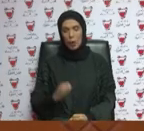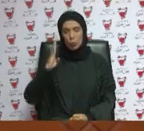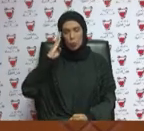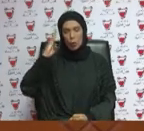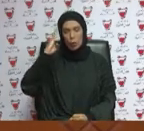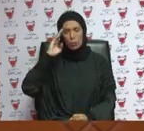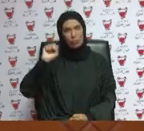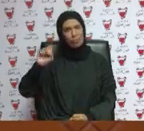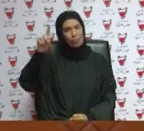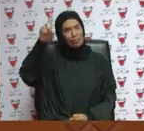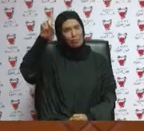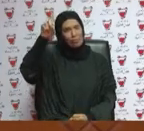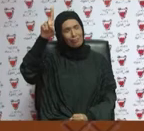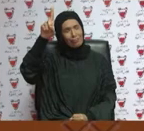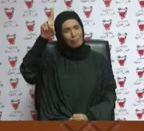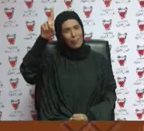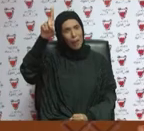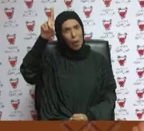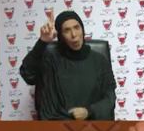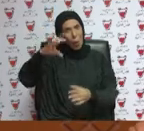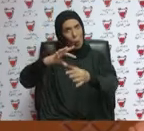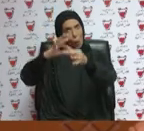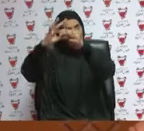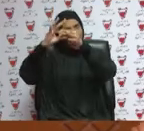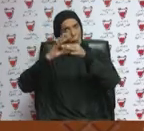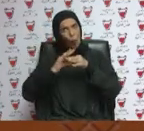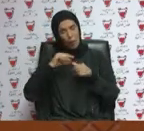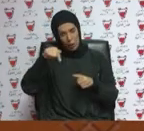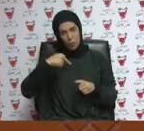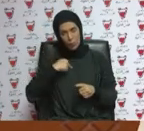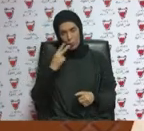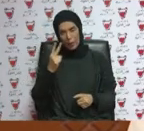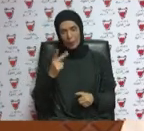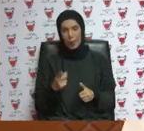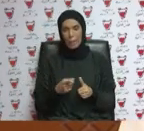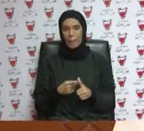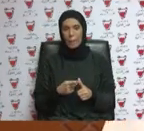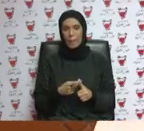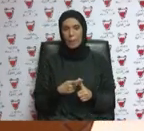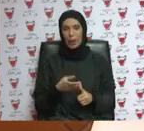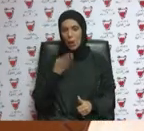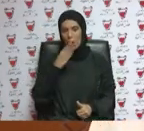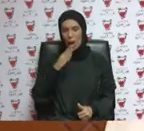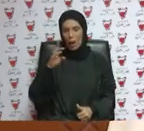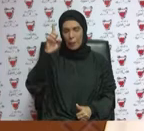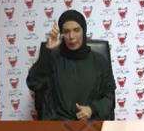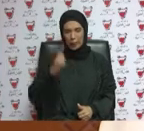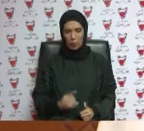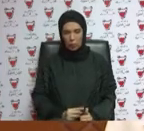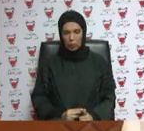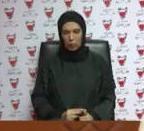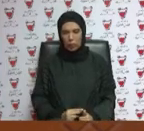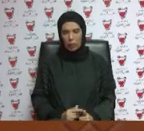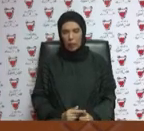الله الذي أوصلنا لما نحن فيه، هذا أولا. فأحمد الله سبحانه وتعالى